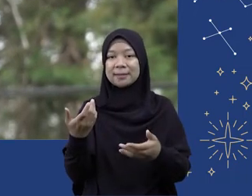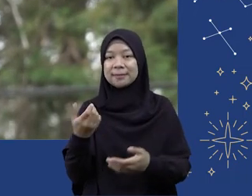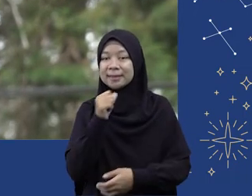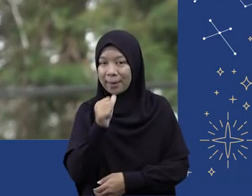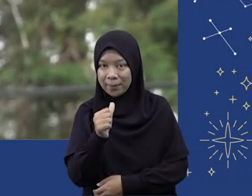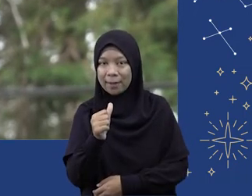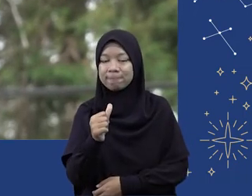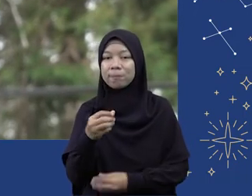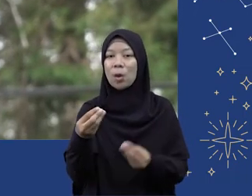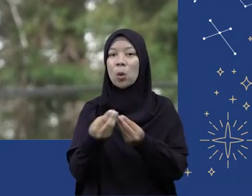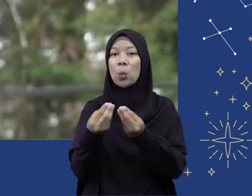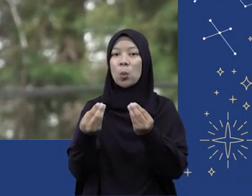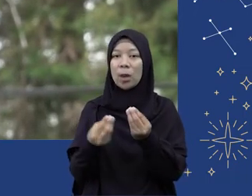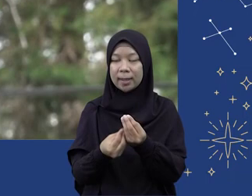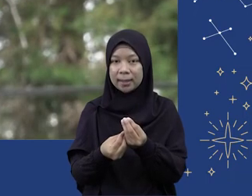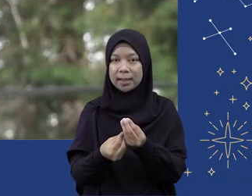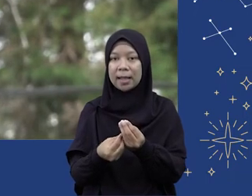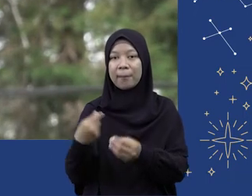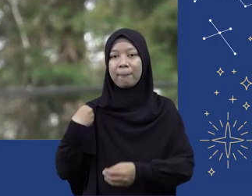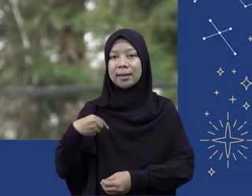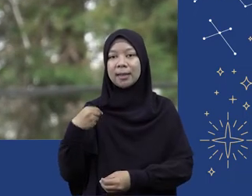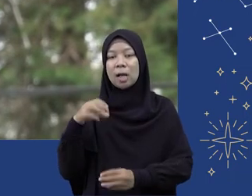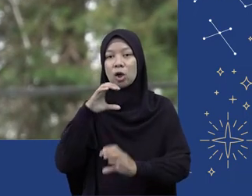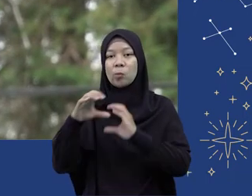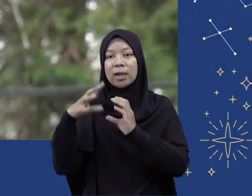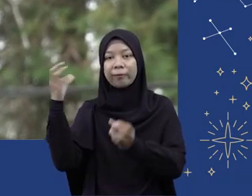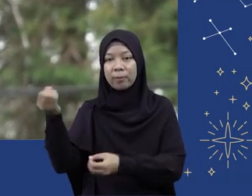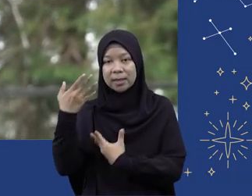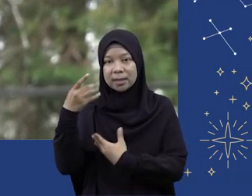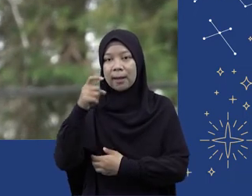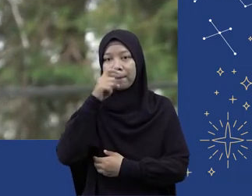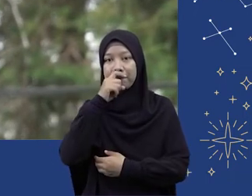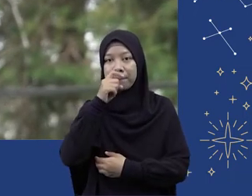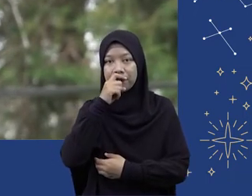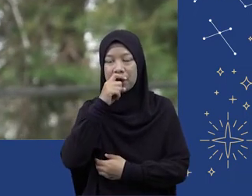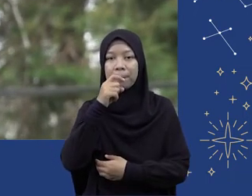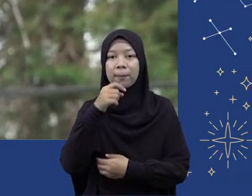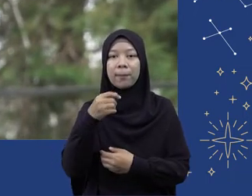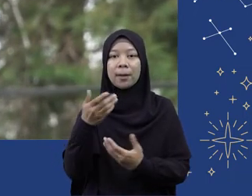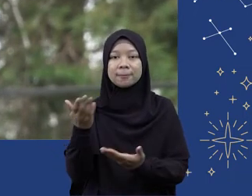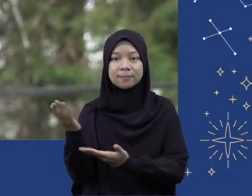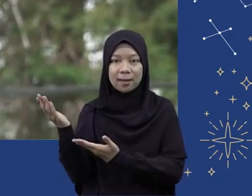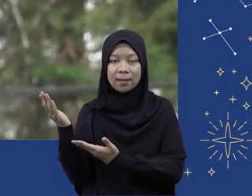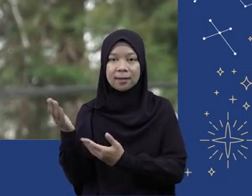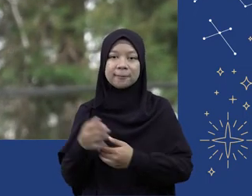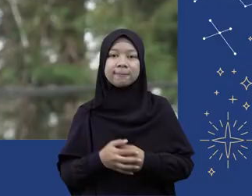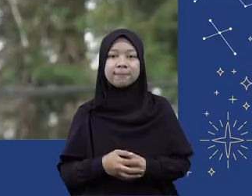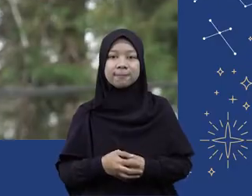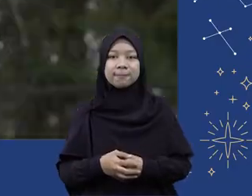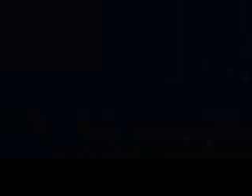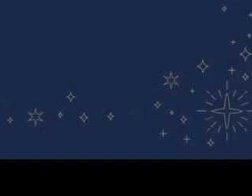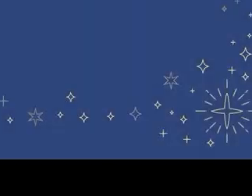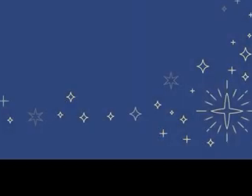yang mewakili Bapak menteri kominfo yaitu bapak Doktor Insinyur Ismail kami persilahkan videonya